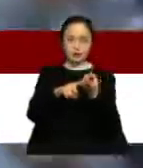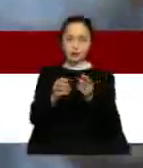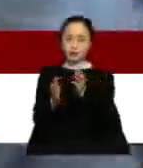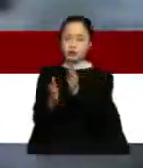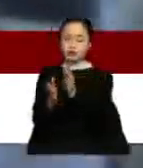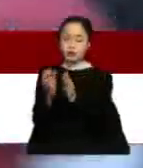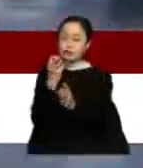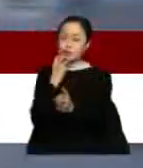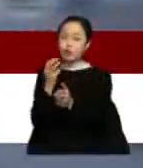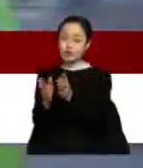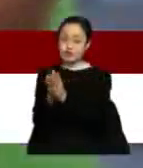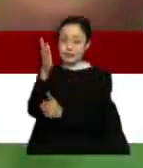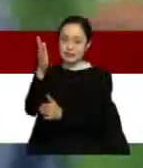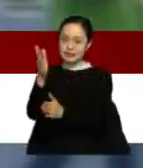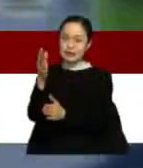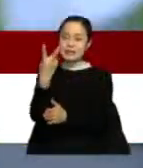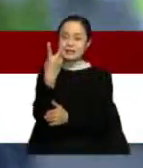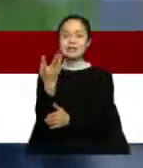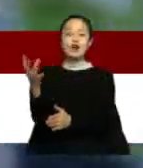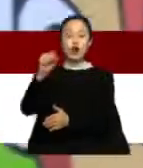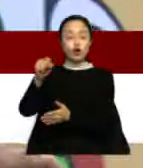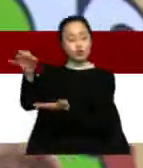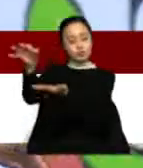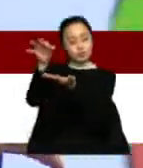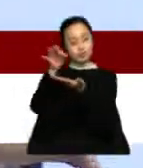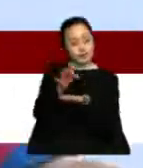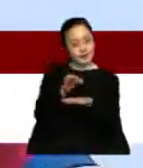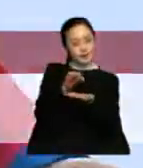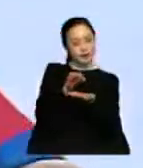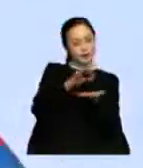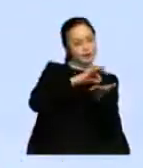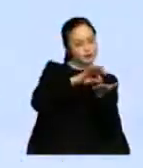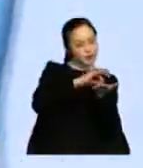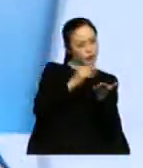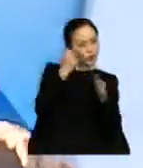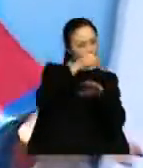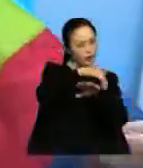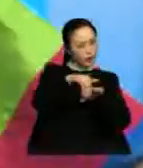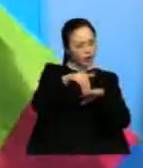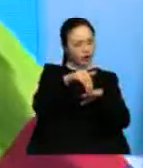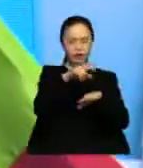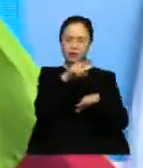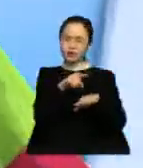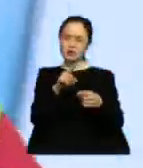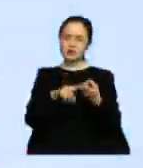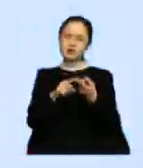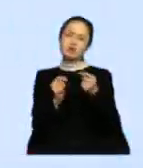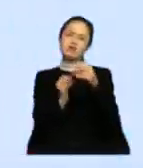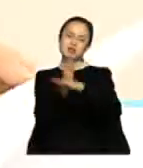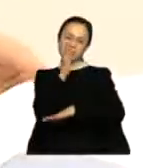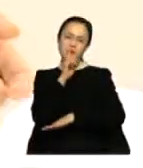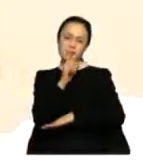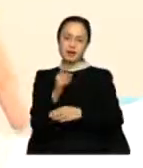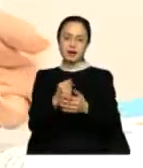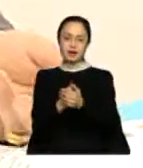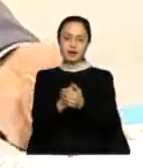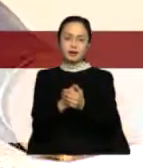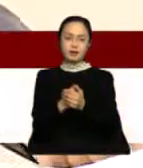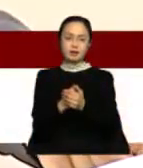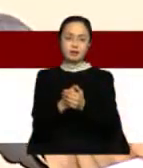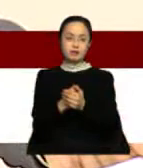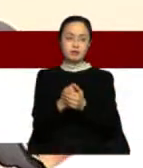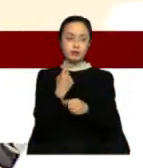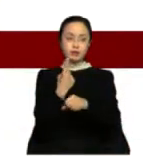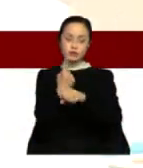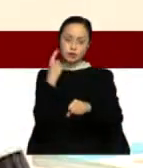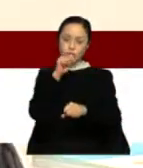지원받아 결국 2억 9천만 원 규모가 되면서 필요하지 않은 곳에도 예산 집행이 있어 왔다는 이야기입니다. 작년에 예산을 잡을 때